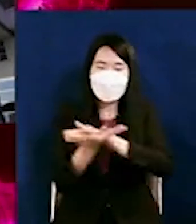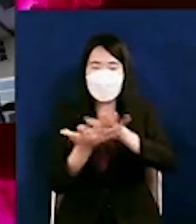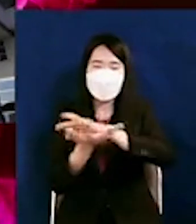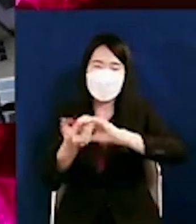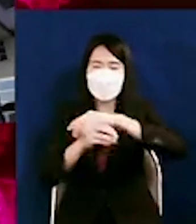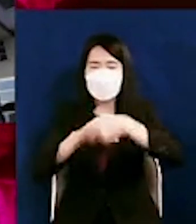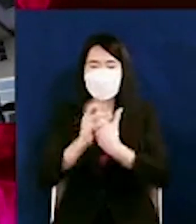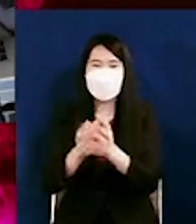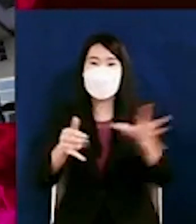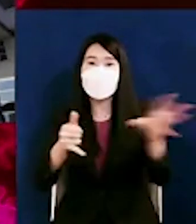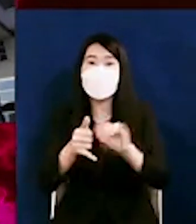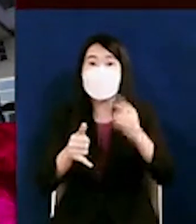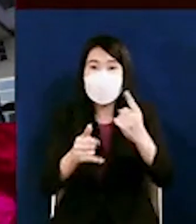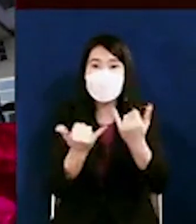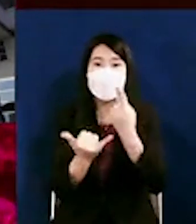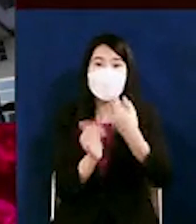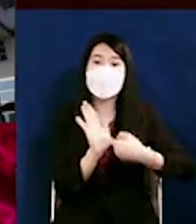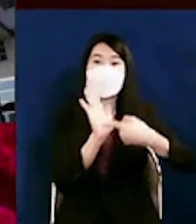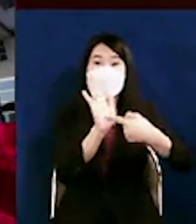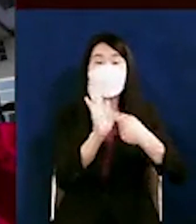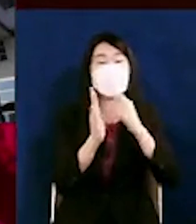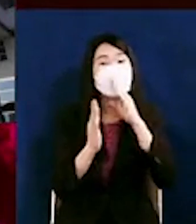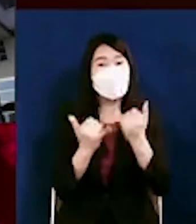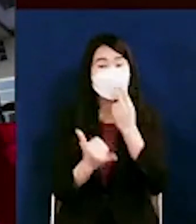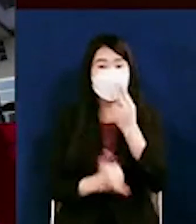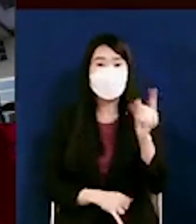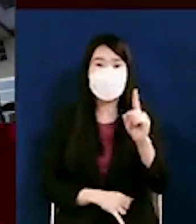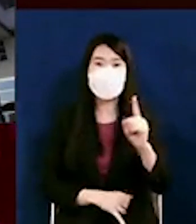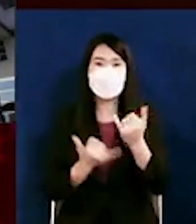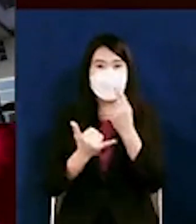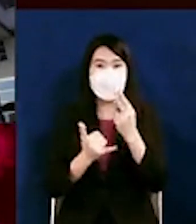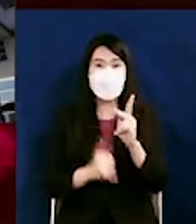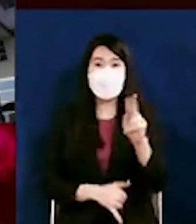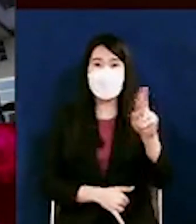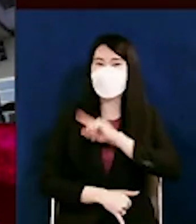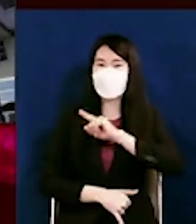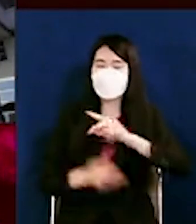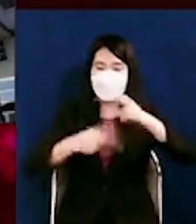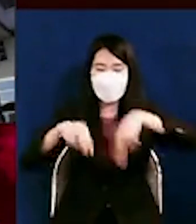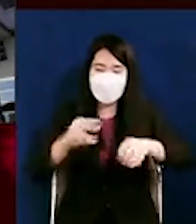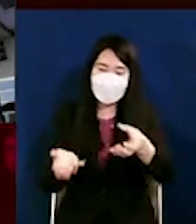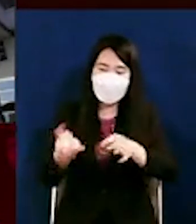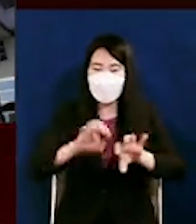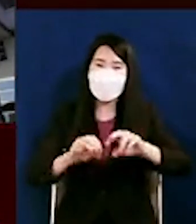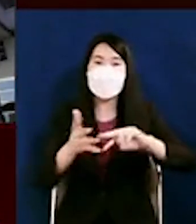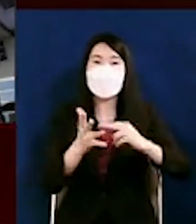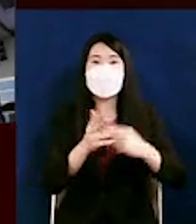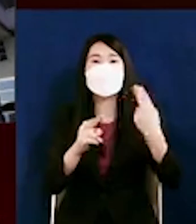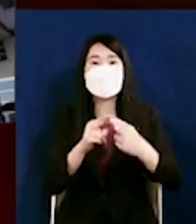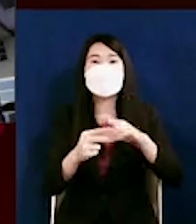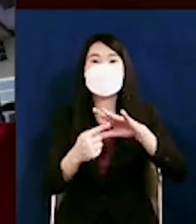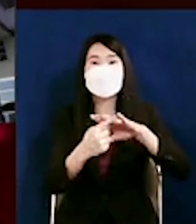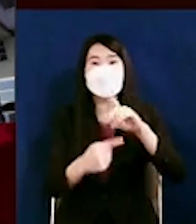างขึ้นมายกตัวอย่างเช่นขณะนี้เนี่ยสิ่งที่เราตรวจพบก็คือเราตรวจพบสิ่งที่เรียกว่าอัลฟาพลั